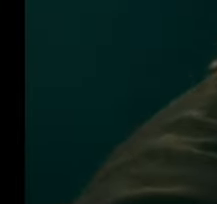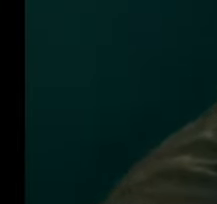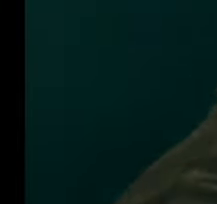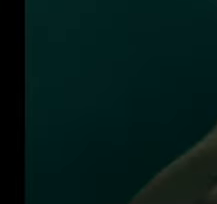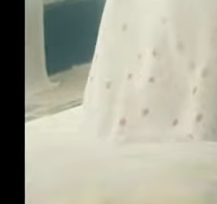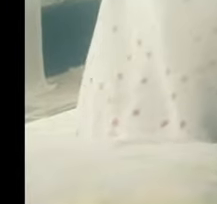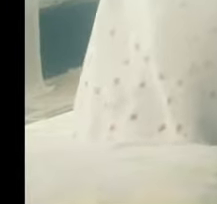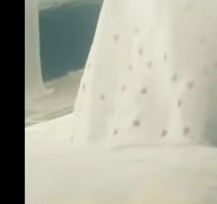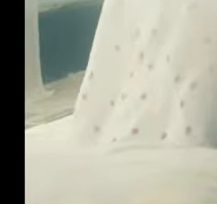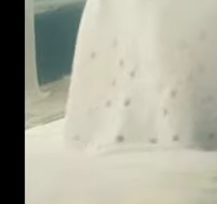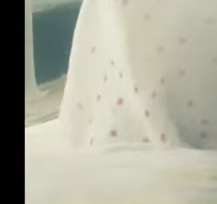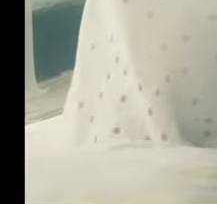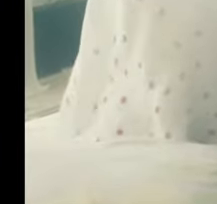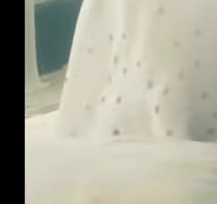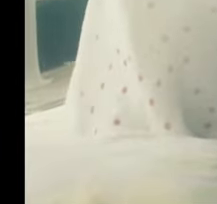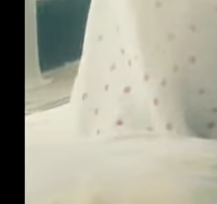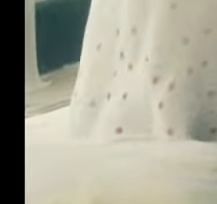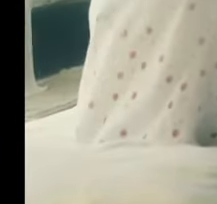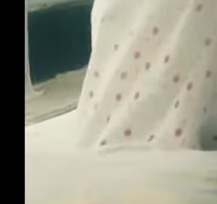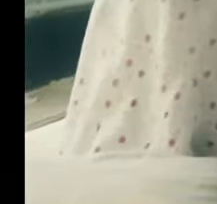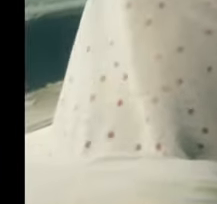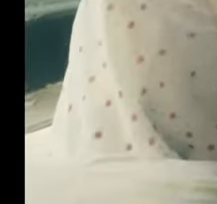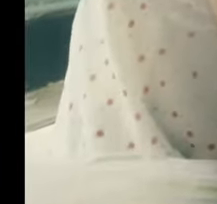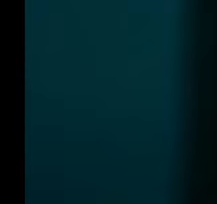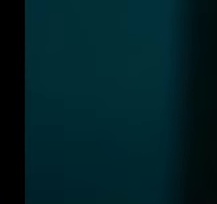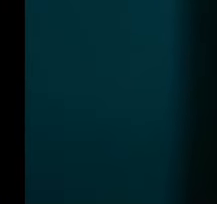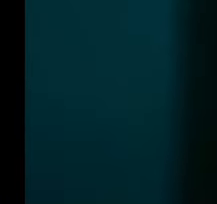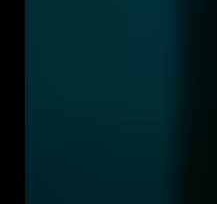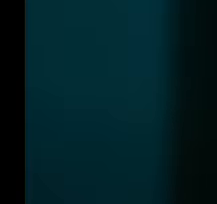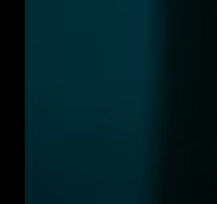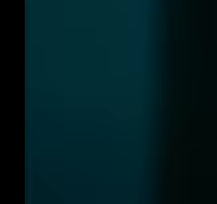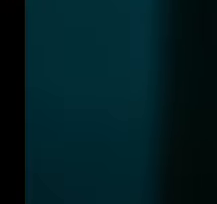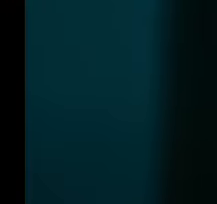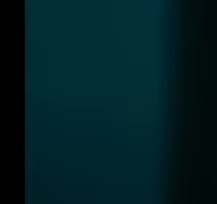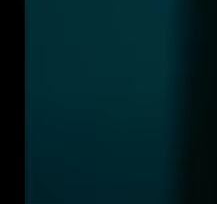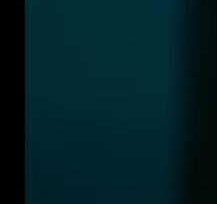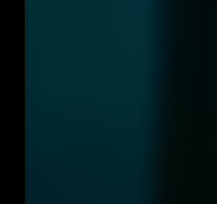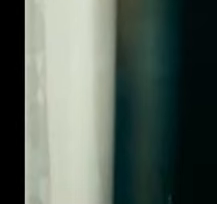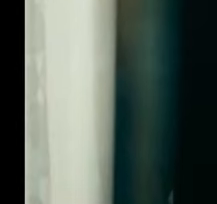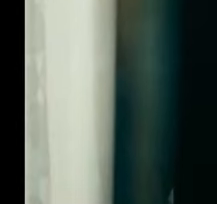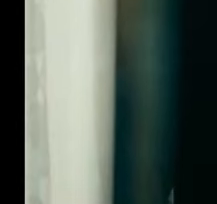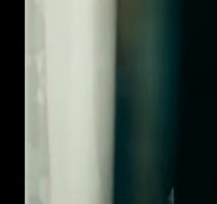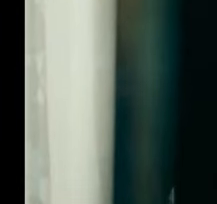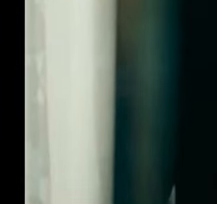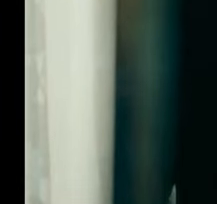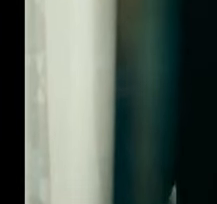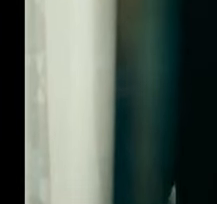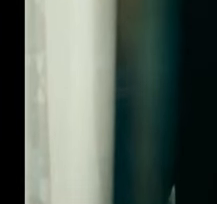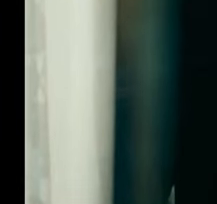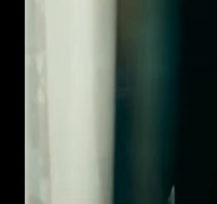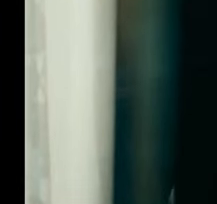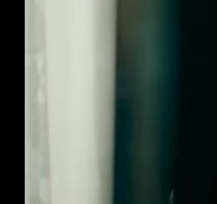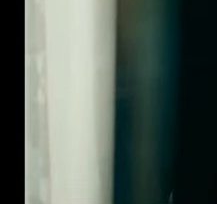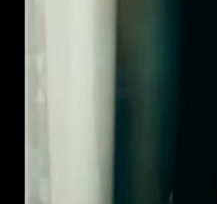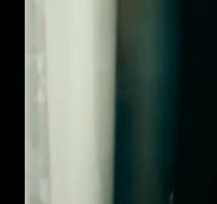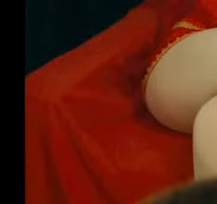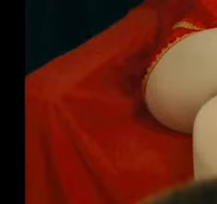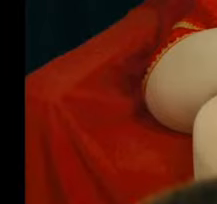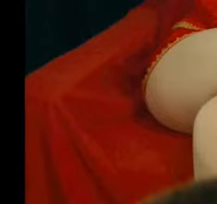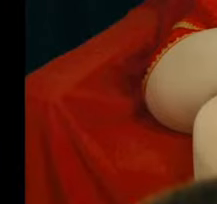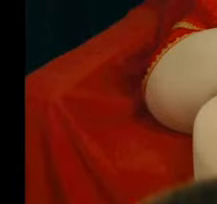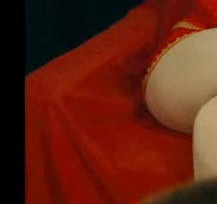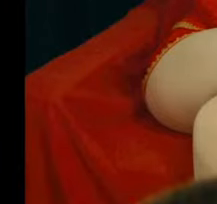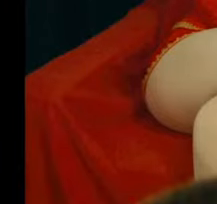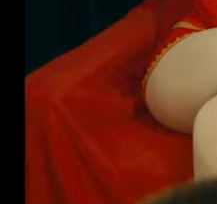حبيت بدلي جديد هي مش تحكي في حكاية فاتت، فهم ممثلين أخرين اللي هم مش